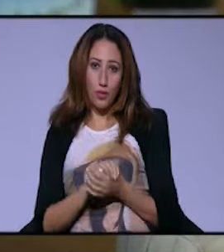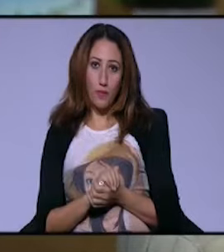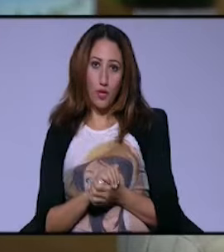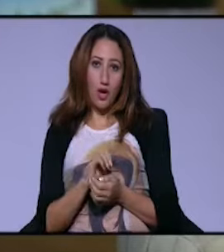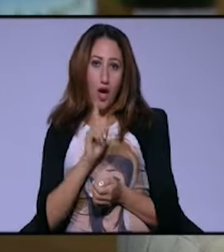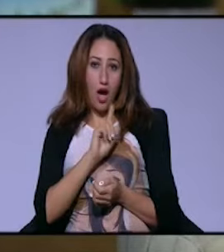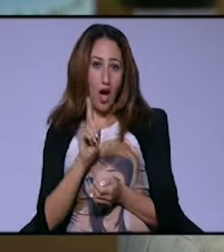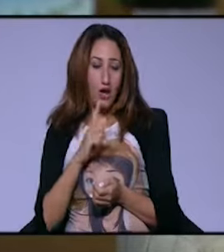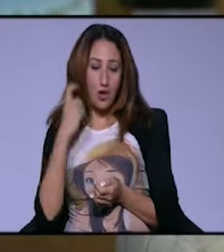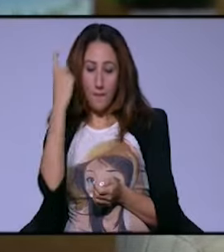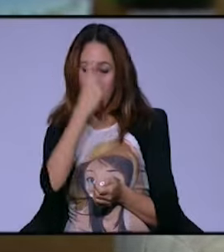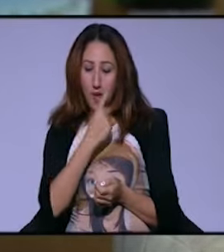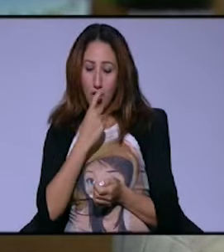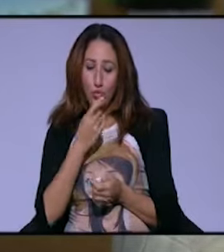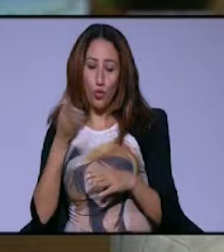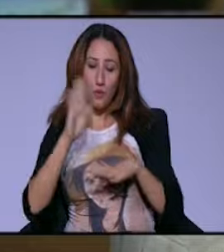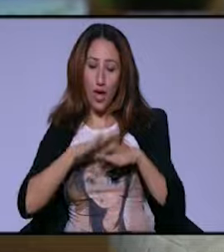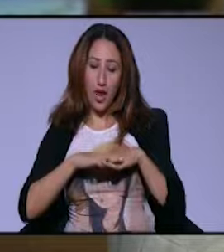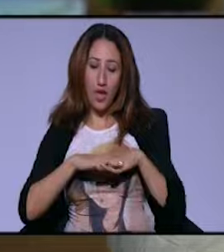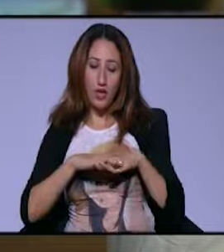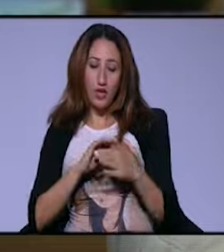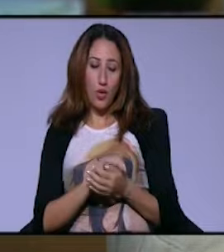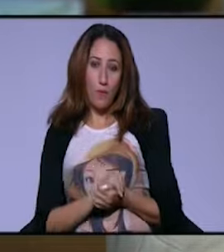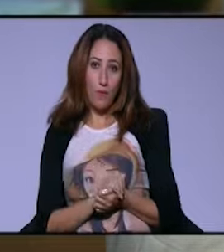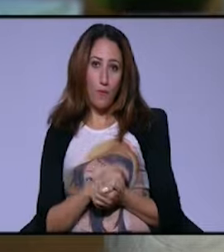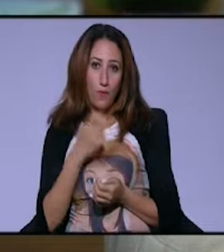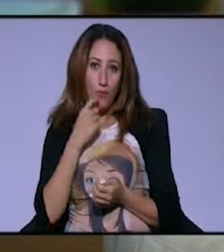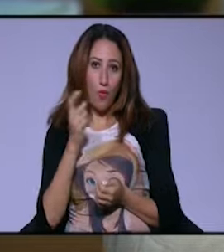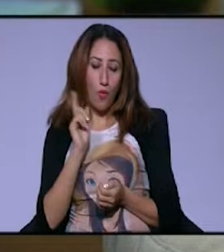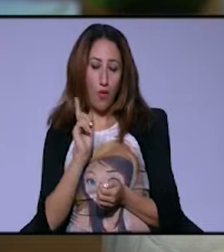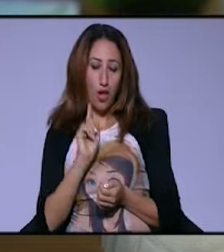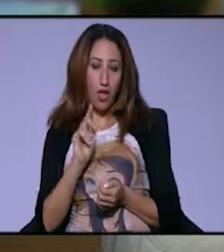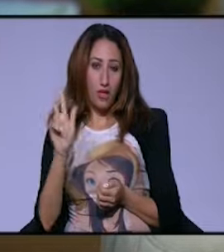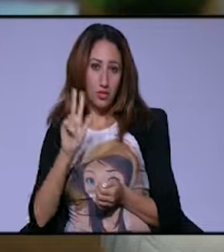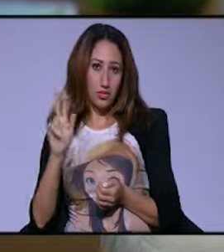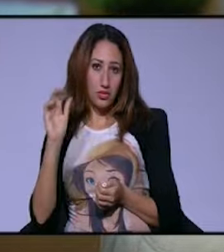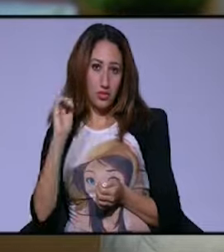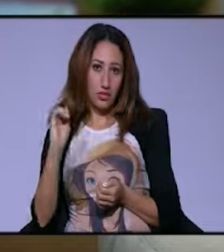غير المغضوب عليهم ولا